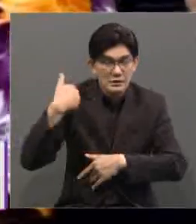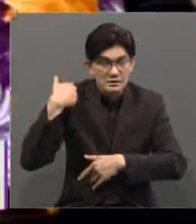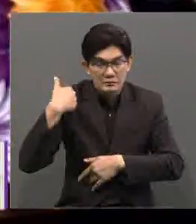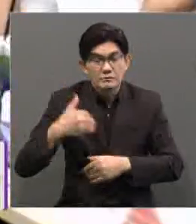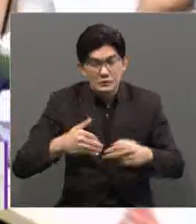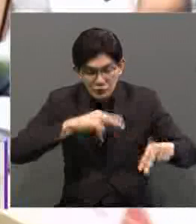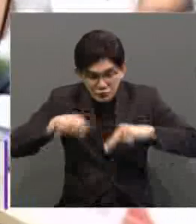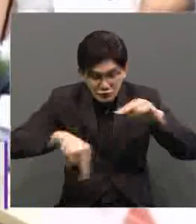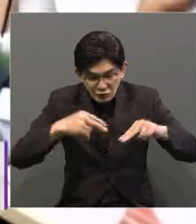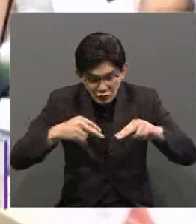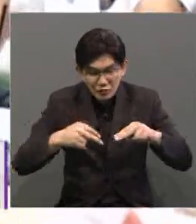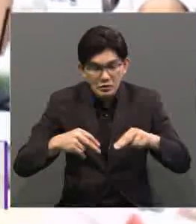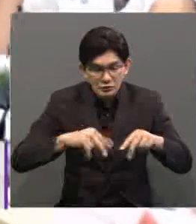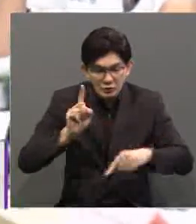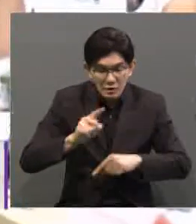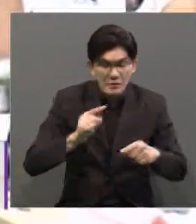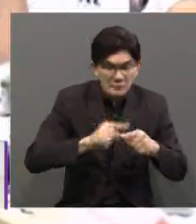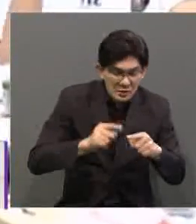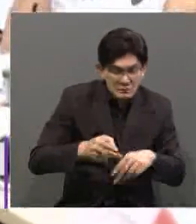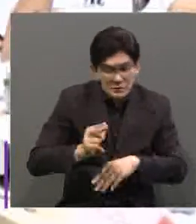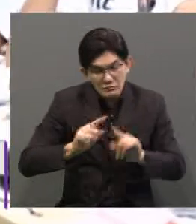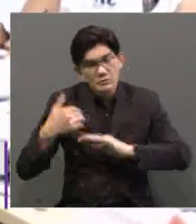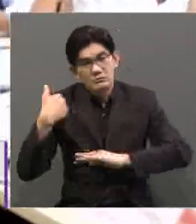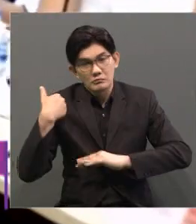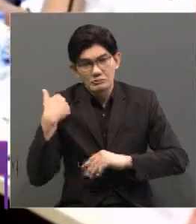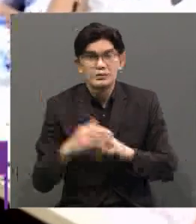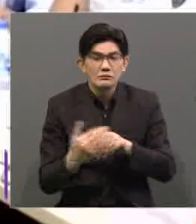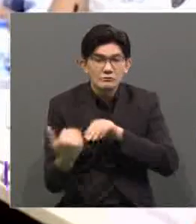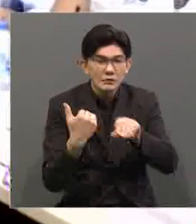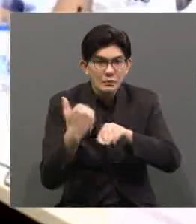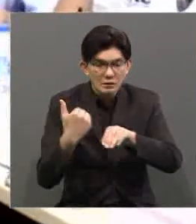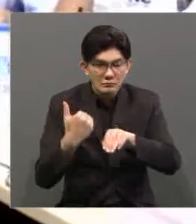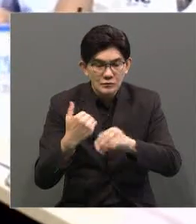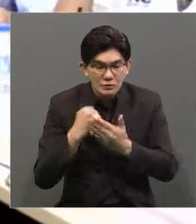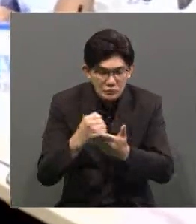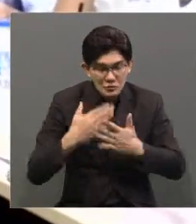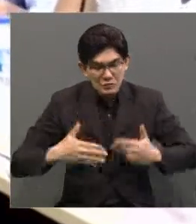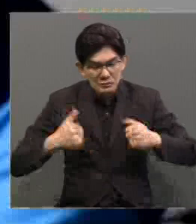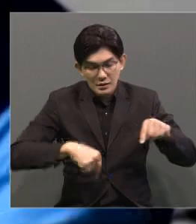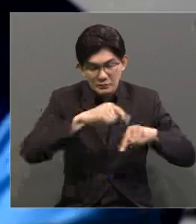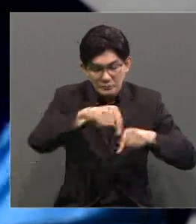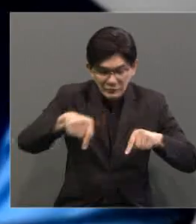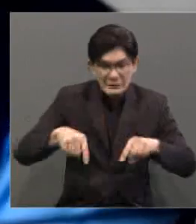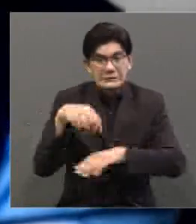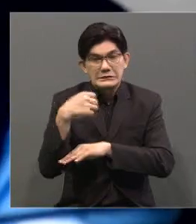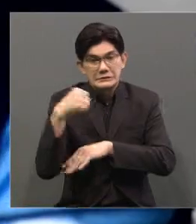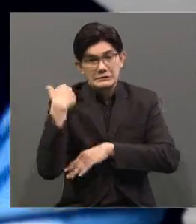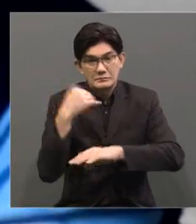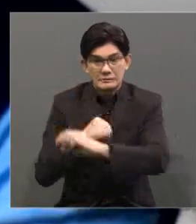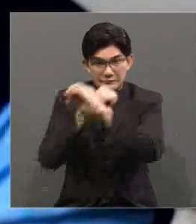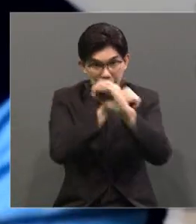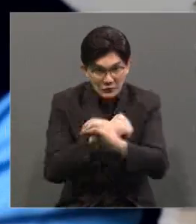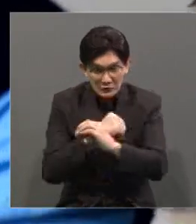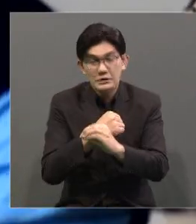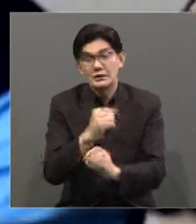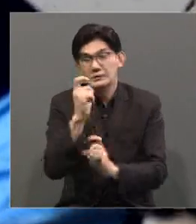ตรวจเรื่องของอาวุธแล้วก็คอยอำนวยความสะดวกด้านการจราจรอย่างน้อย10จุดเพื่อป้องกันเหตุความไม่สงบต่างๆหรือ